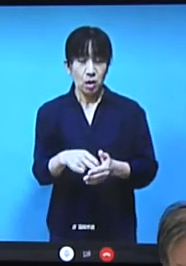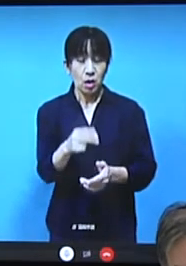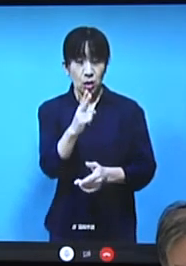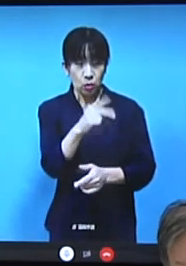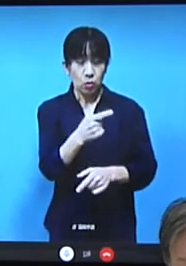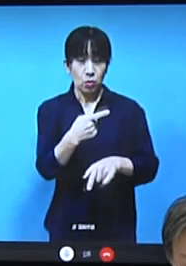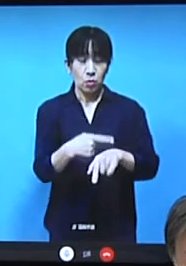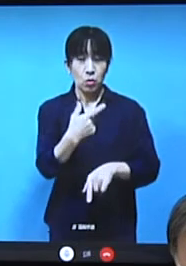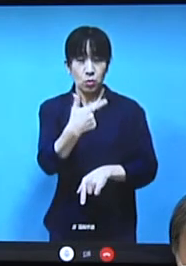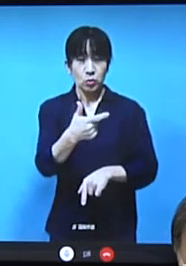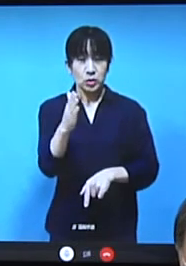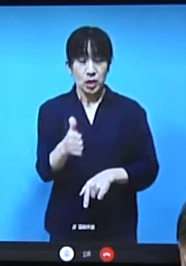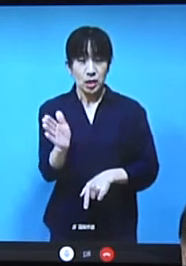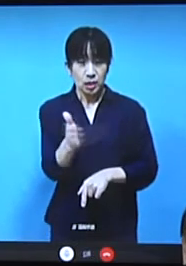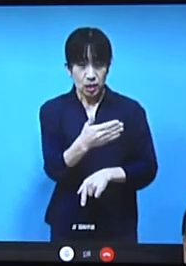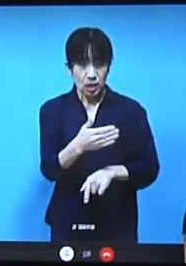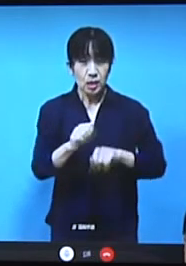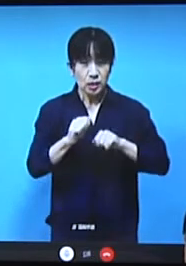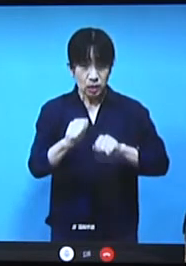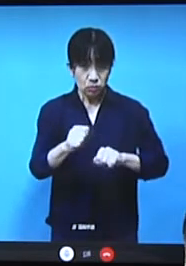はい、ありがとうございます。